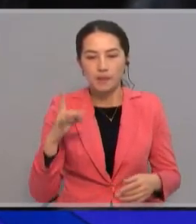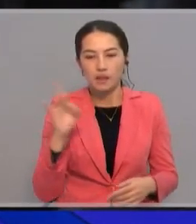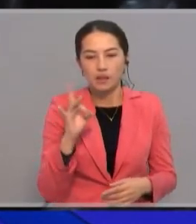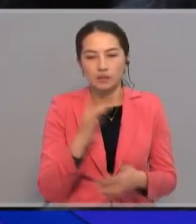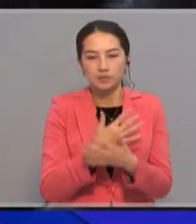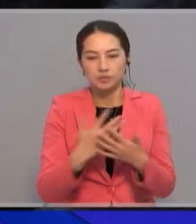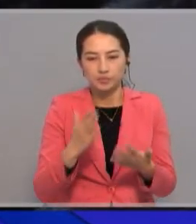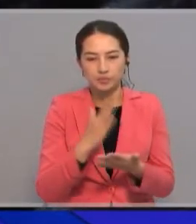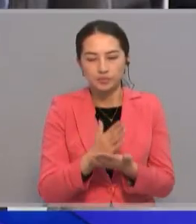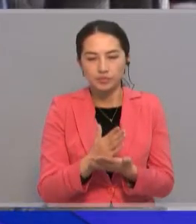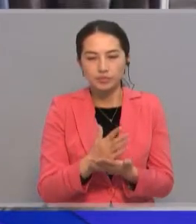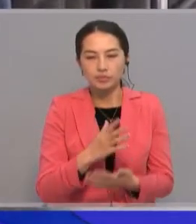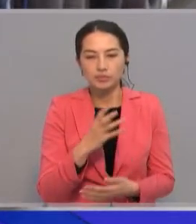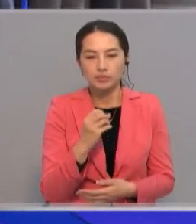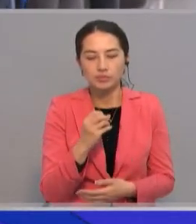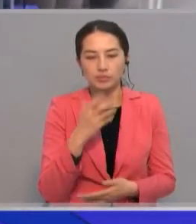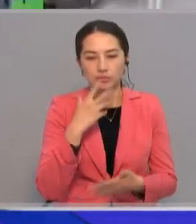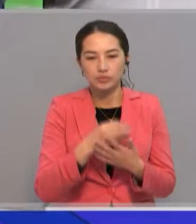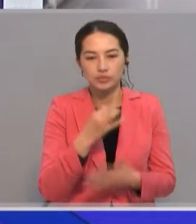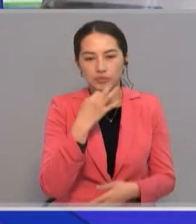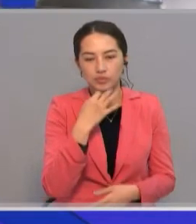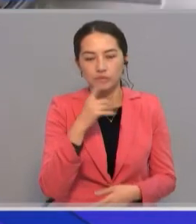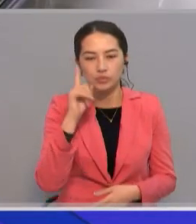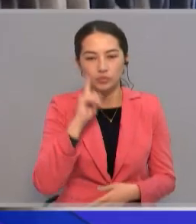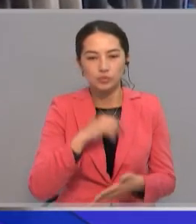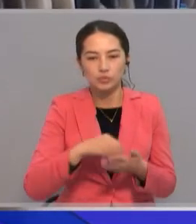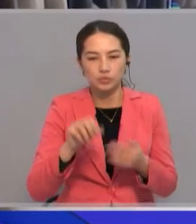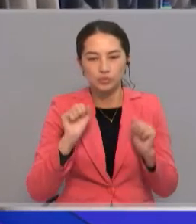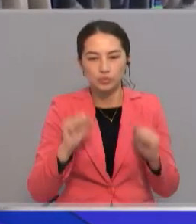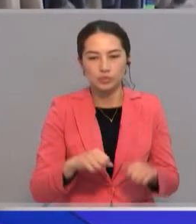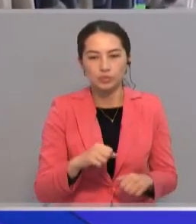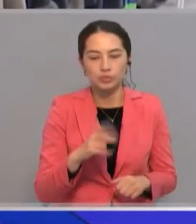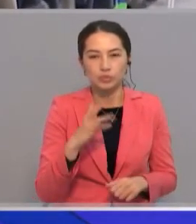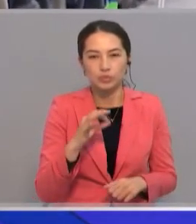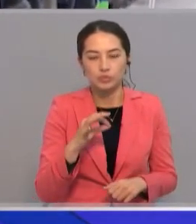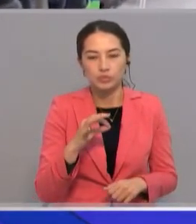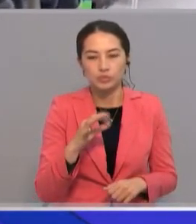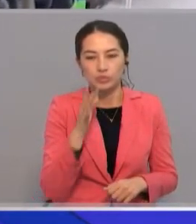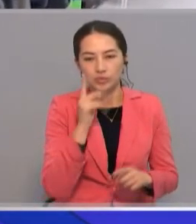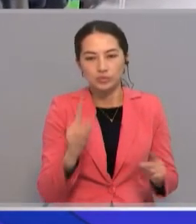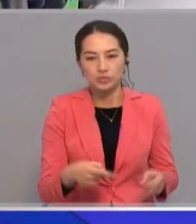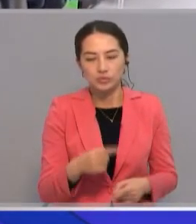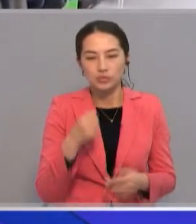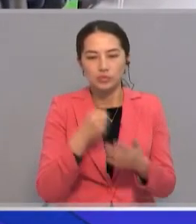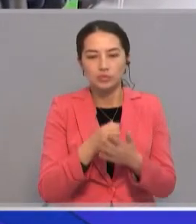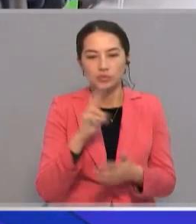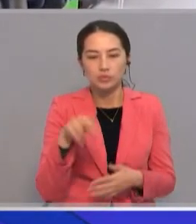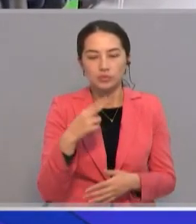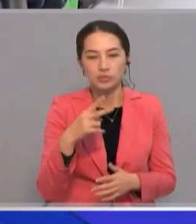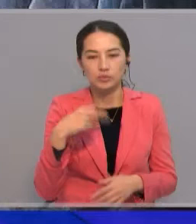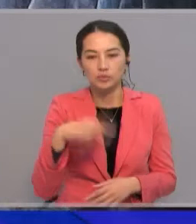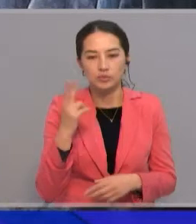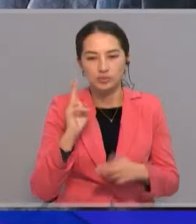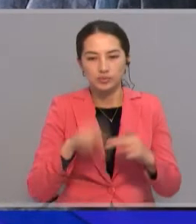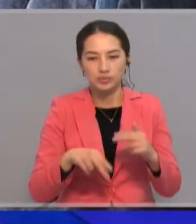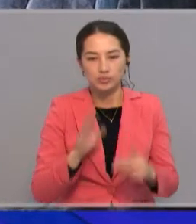бар. Ет жеңділер де мұнда өзіне қажетісін қиналмай таба алады. Бірақ уақыт шектеулі, көрме желтоқсанның 22-сіне дейін